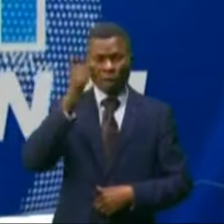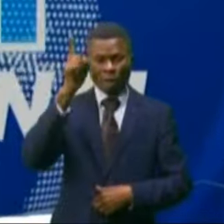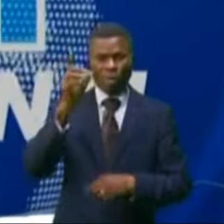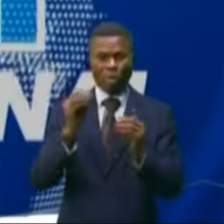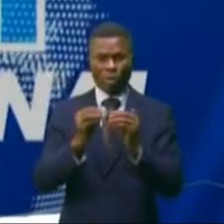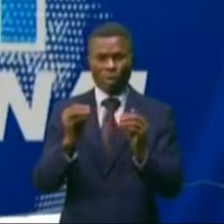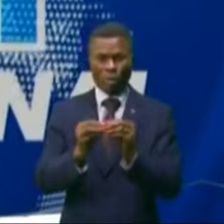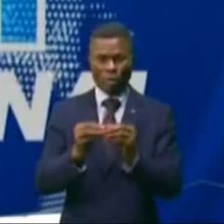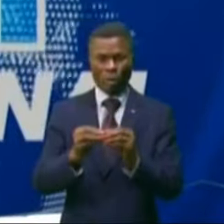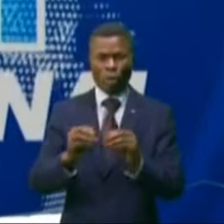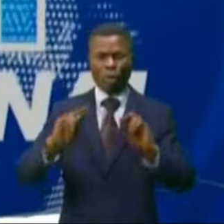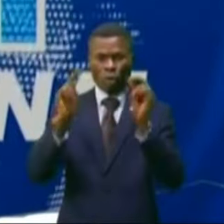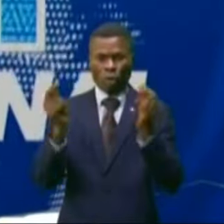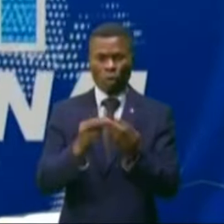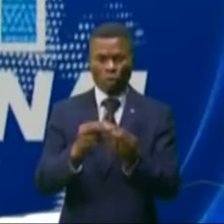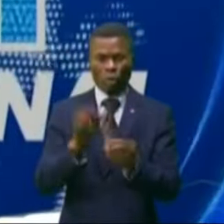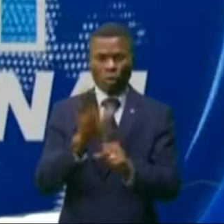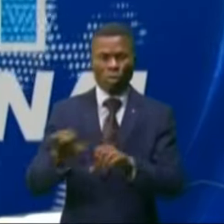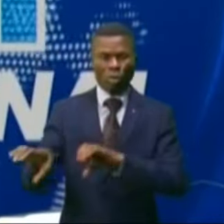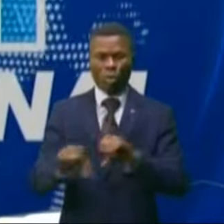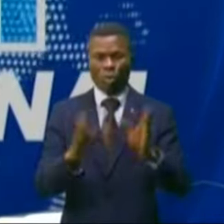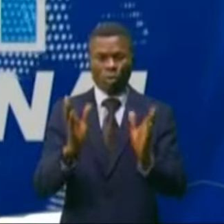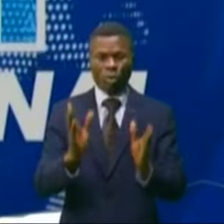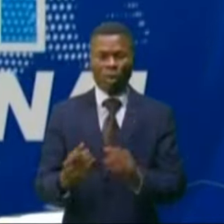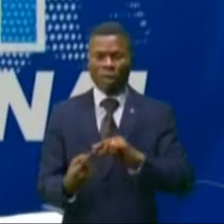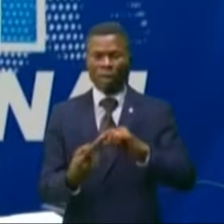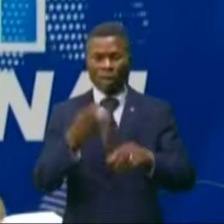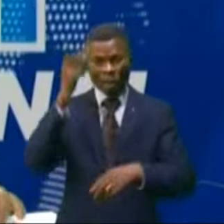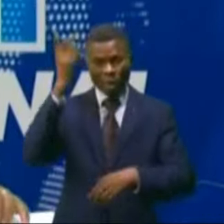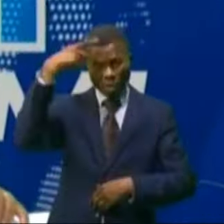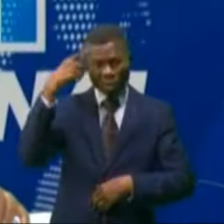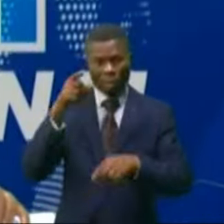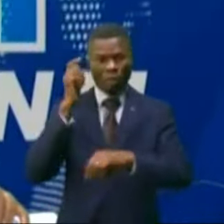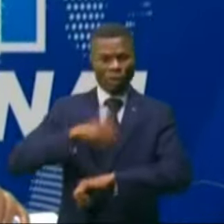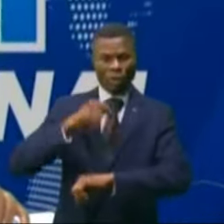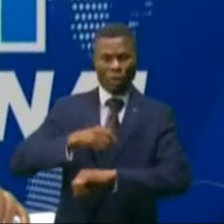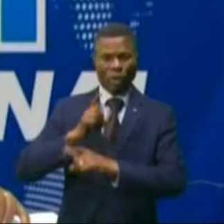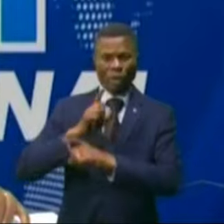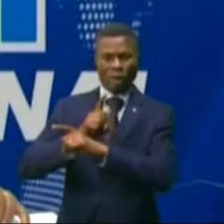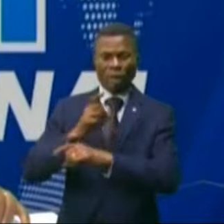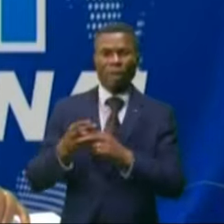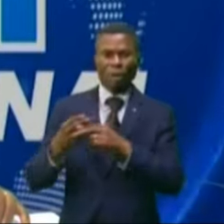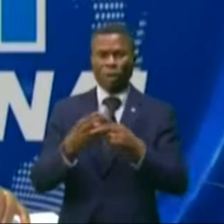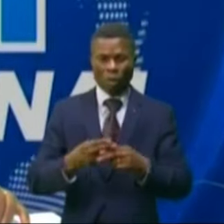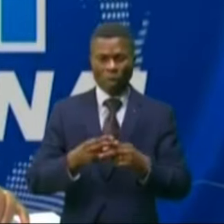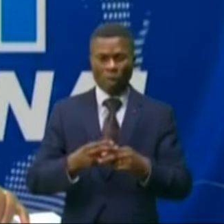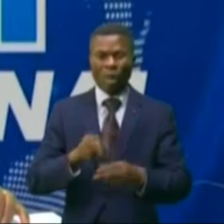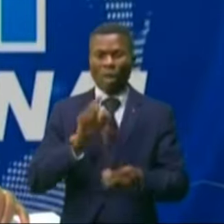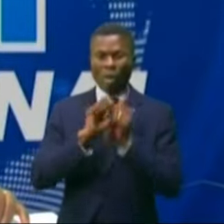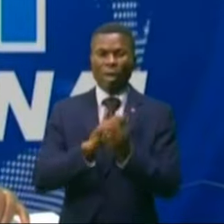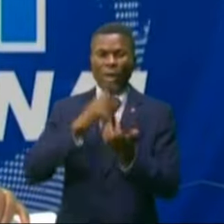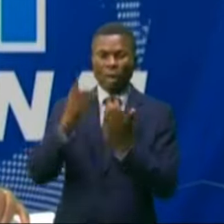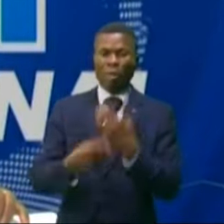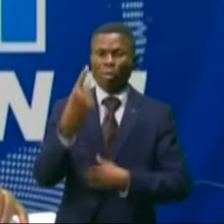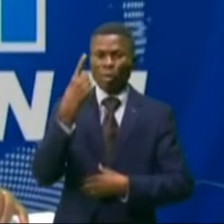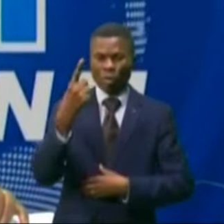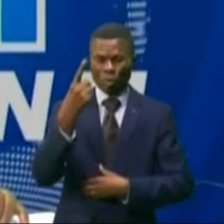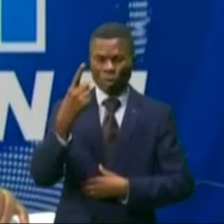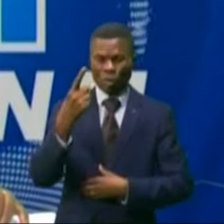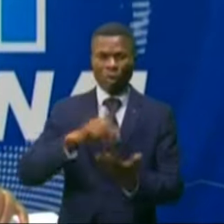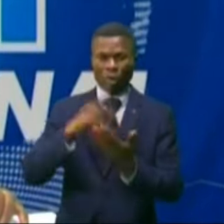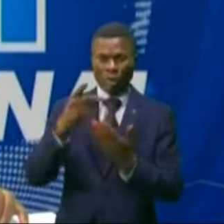réunion de la commission interministérielle spéciale politique, justice, défense et sécurité. Un seul point était à l'ordre du jour,